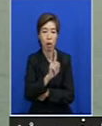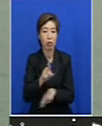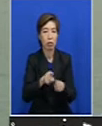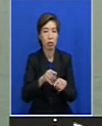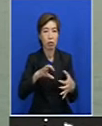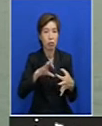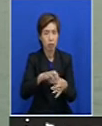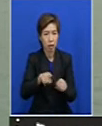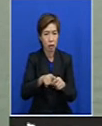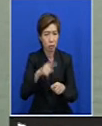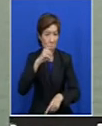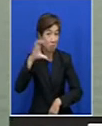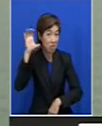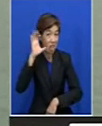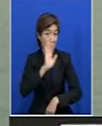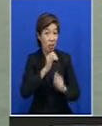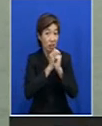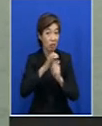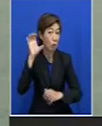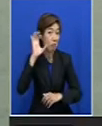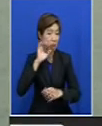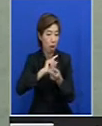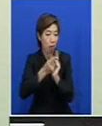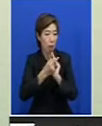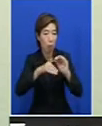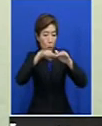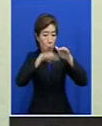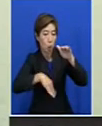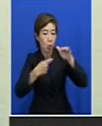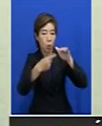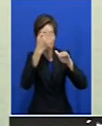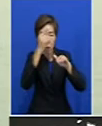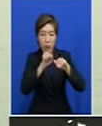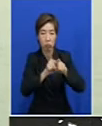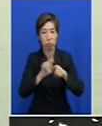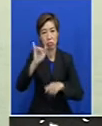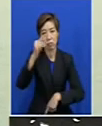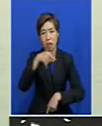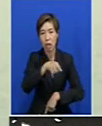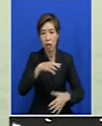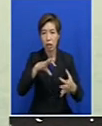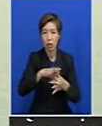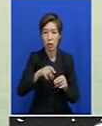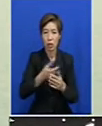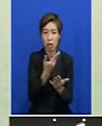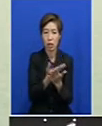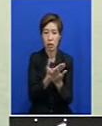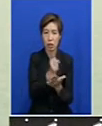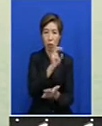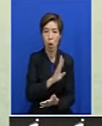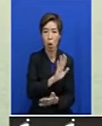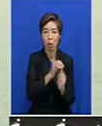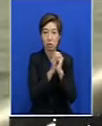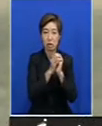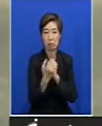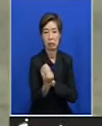การปรับลดแนวโน้มความน่าเชื่อถือในครั้งนี้มีสาเหตุมาจากการคาดการณ์ว่าความแข็งแกร่งด้านการคลังของจีนจะยังคงอ่